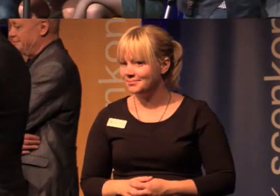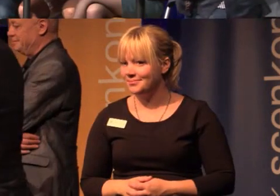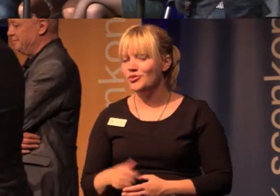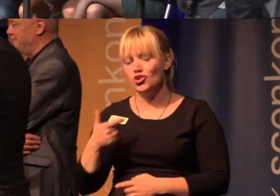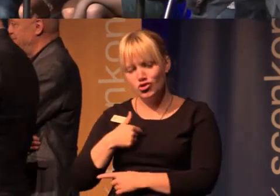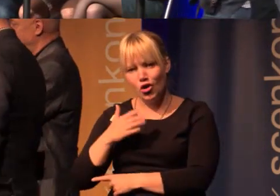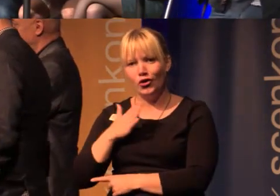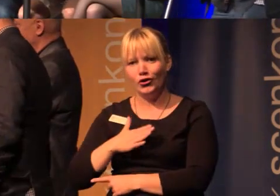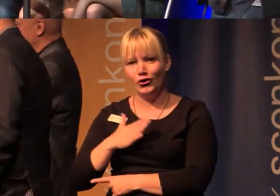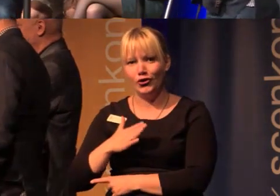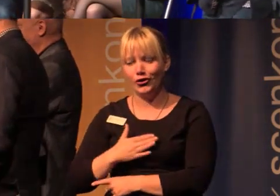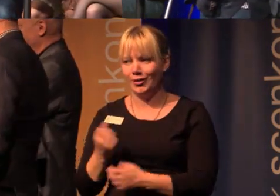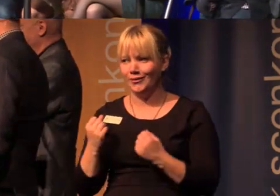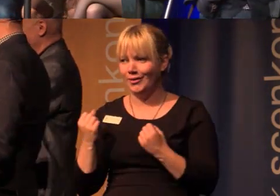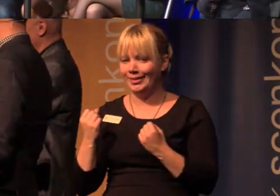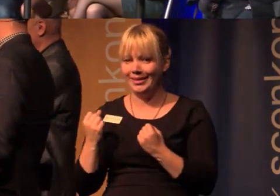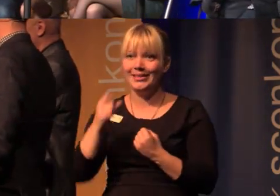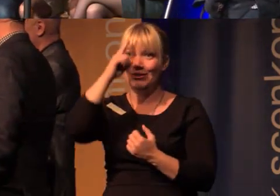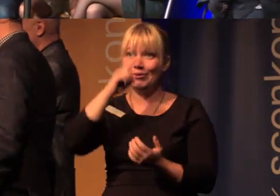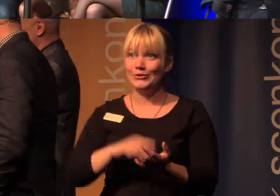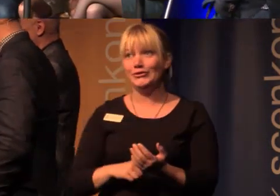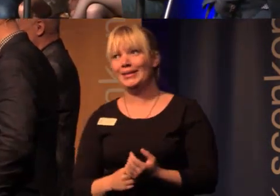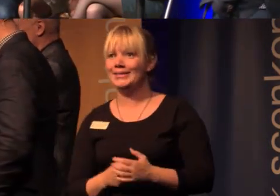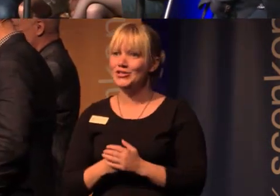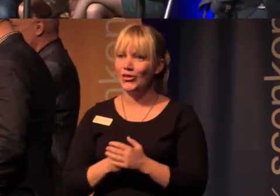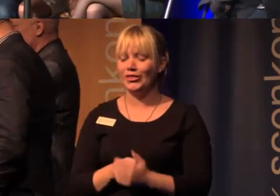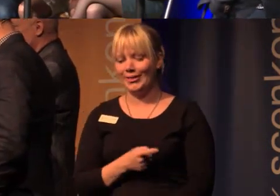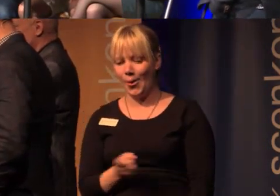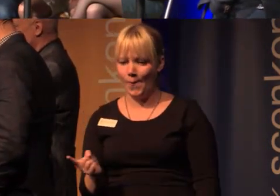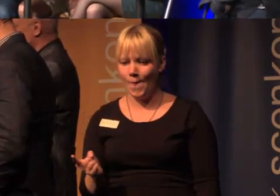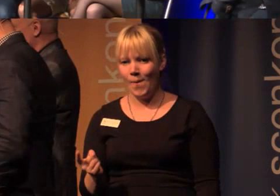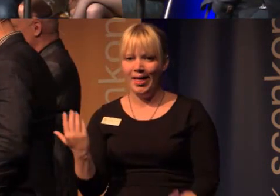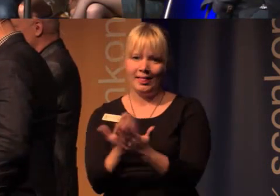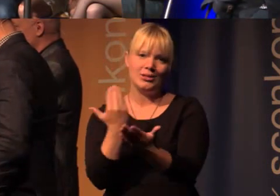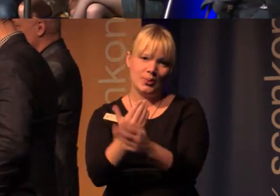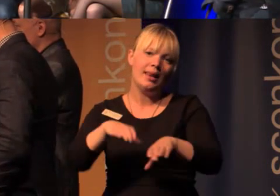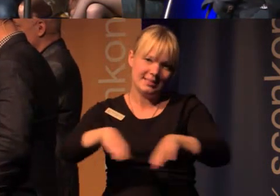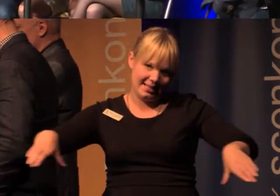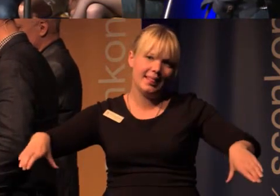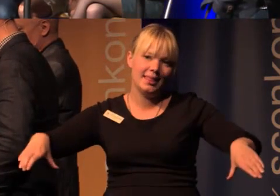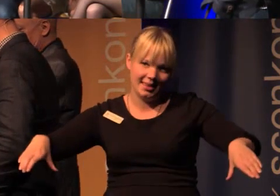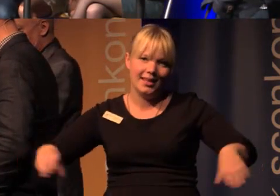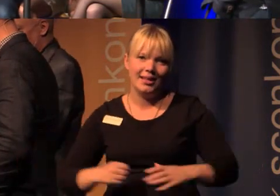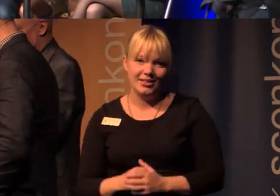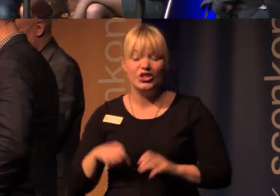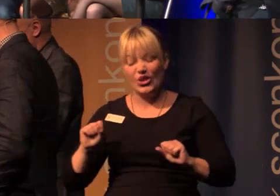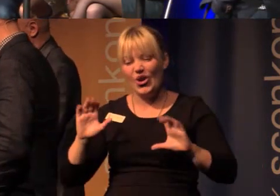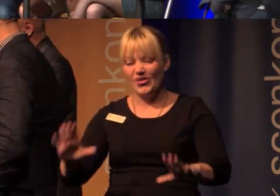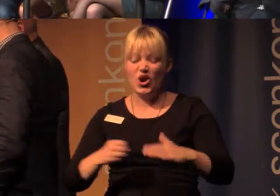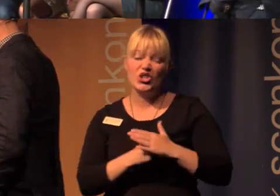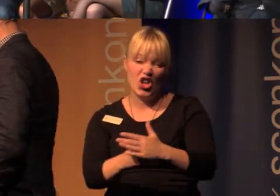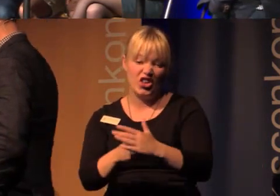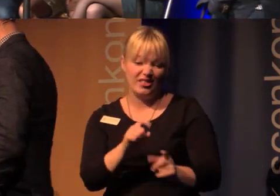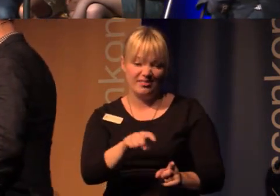att det är viktigt att stödja de nationella scenerna, och jag tycker att det ska vara kvar, men jag tror inte att det